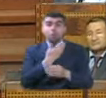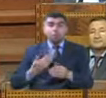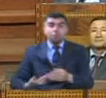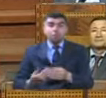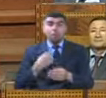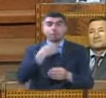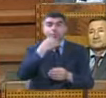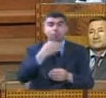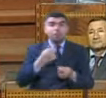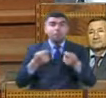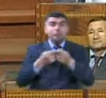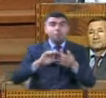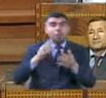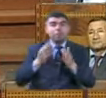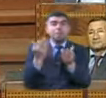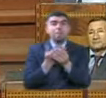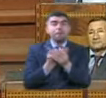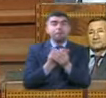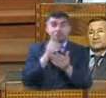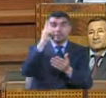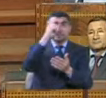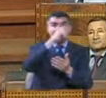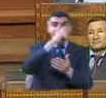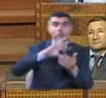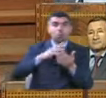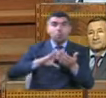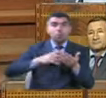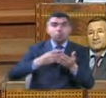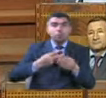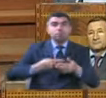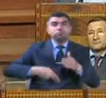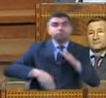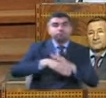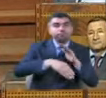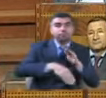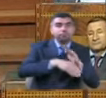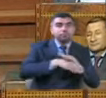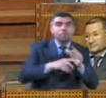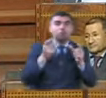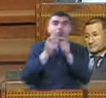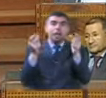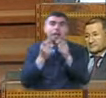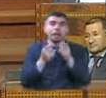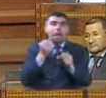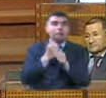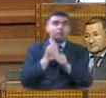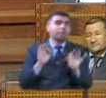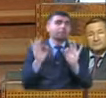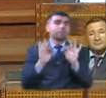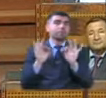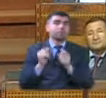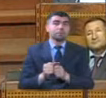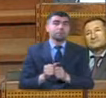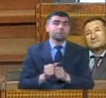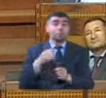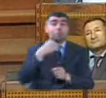تحتوي هذا الملف الشائك، ناهيك عن تسريح العديد من العمال في الشركات. كيف